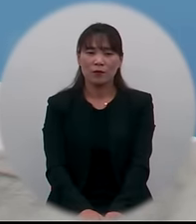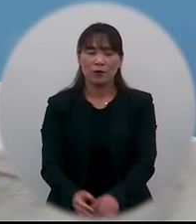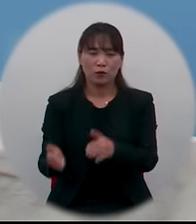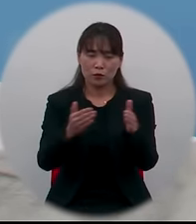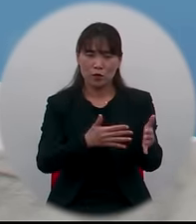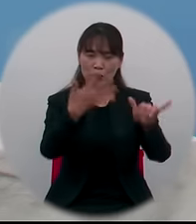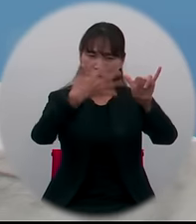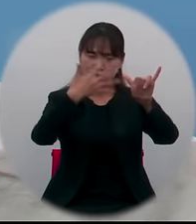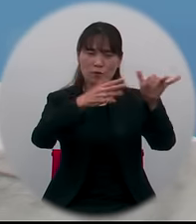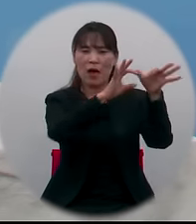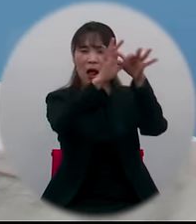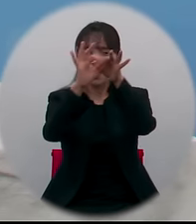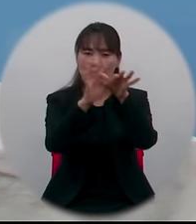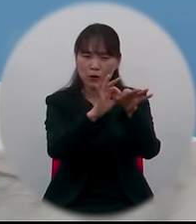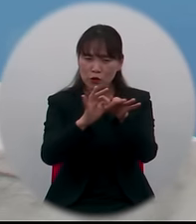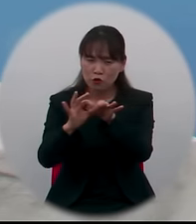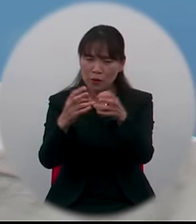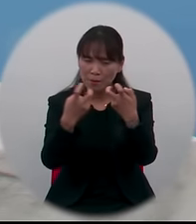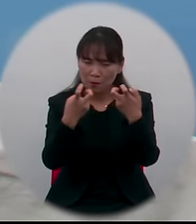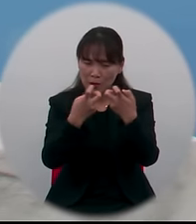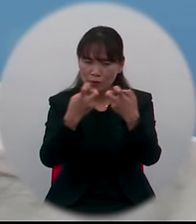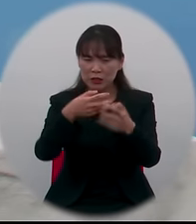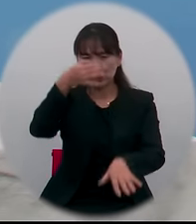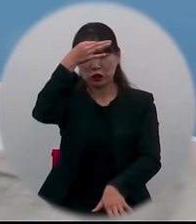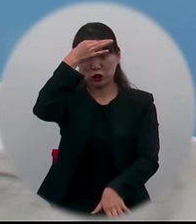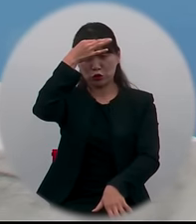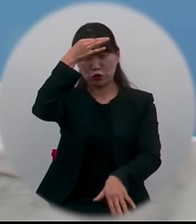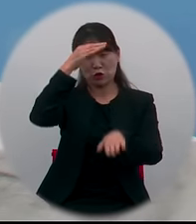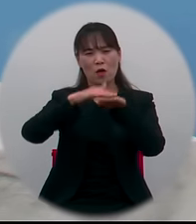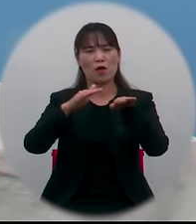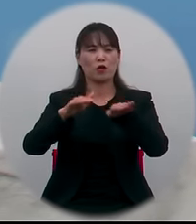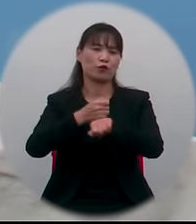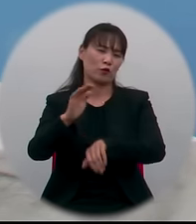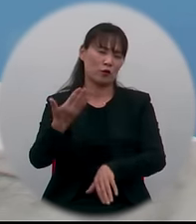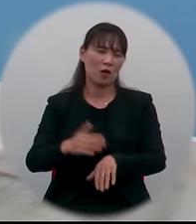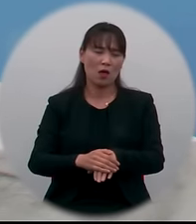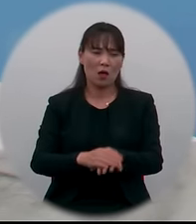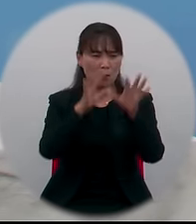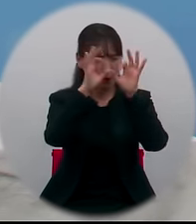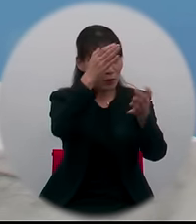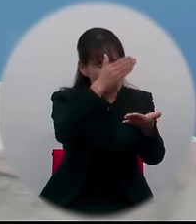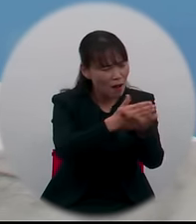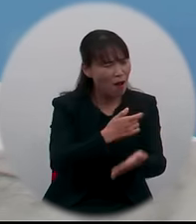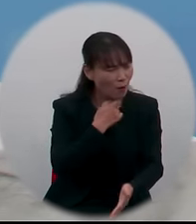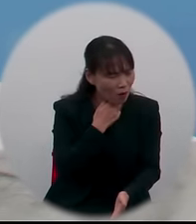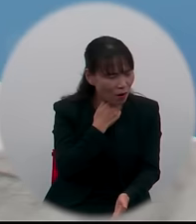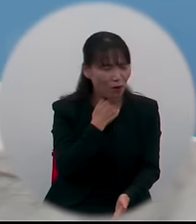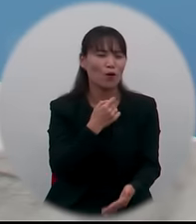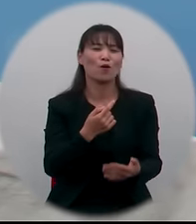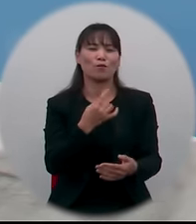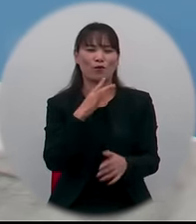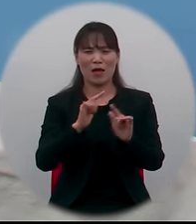번째는 유튜브 알고리즘의 전략을 기술적 조치해 주시는 겁니다 이거 아주 중요합니다 보지 말기를